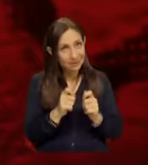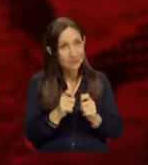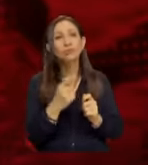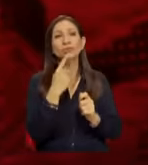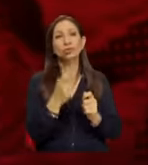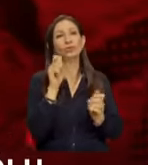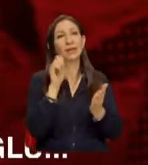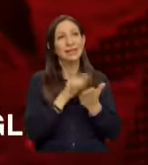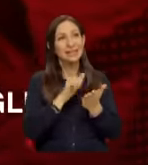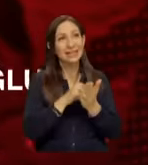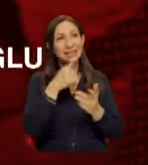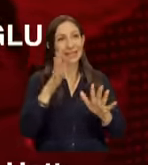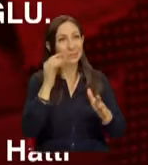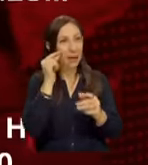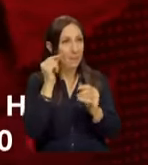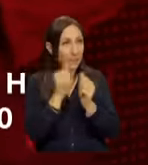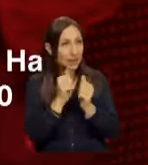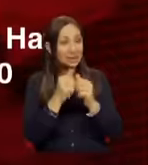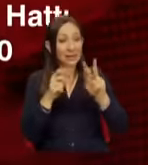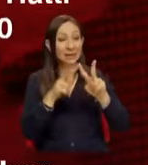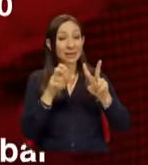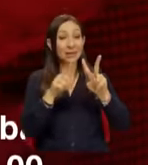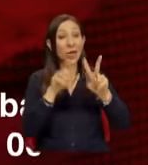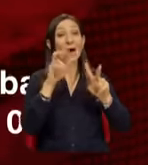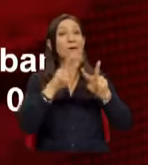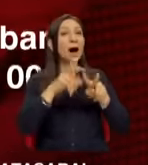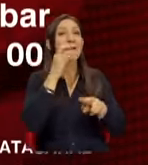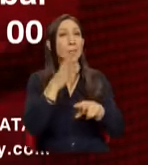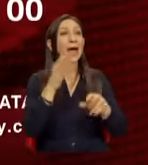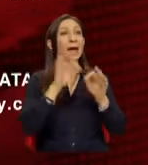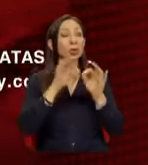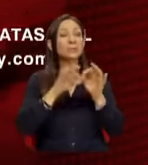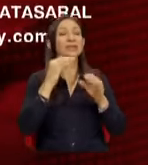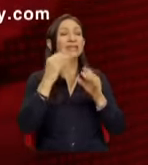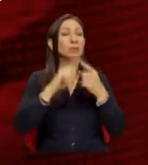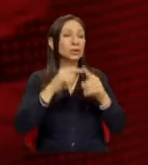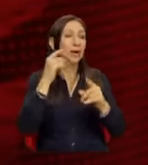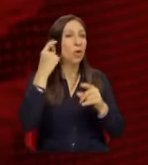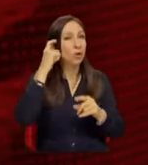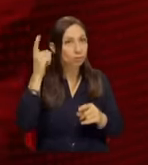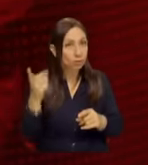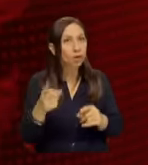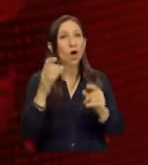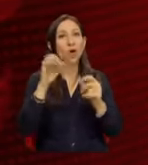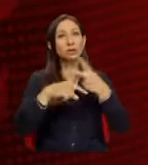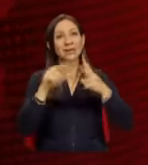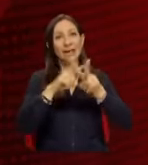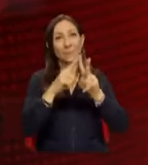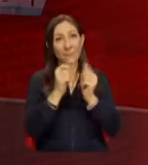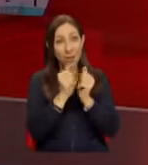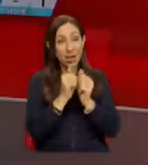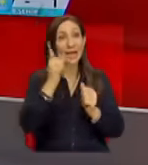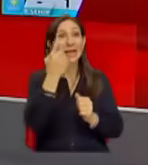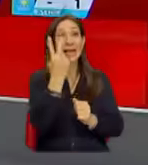Sözcü gazetesi yazarı Deniz Erek'le birlikte, Now Haber ekonomi ve siyaset yorumcusu Ozan Gündoğdu'yla birlikte. Yarın